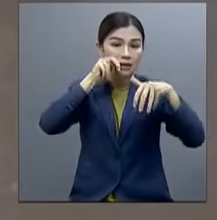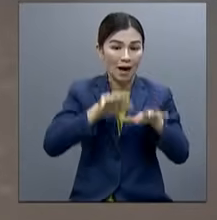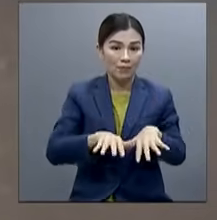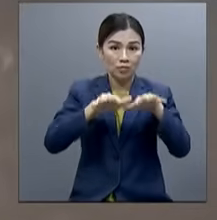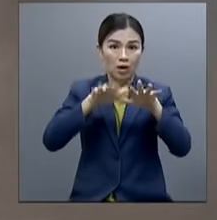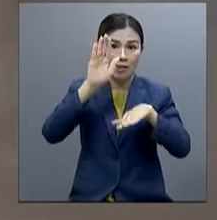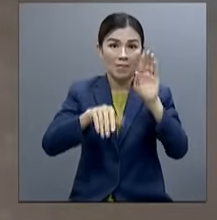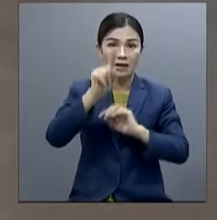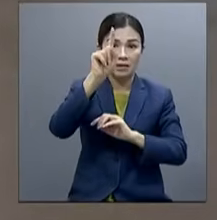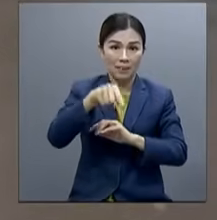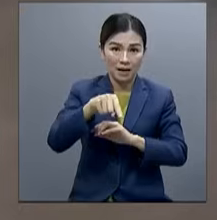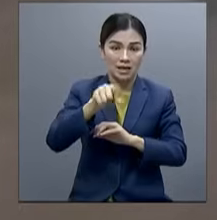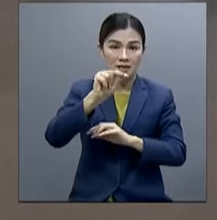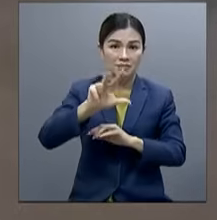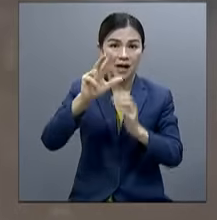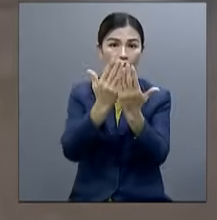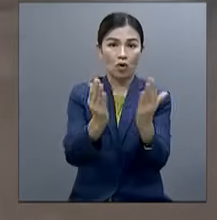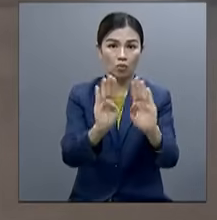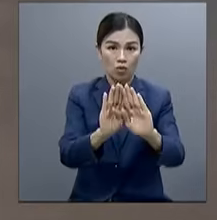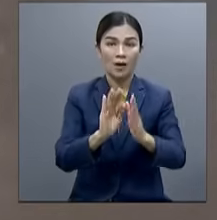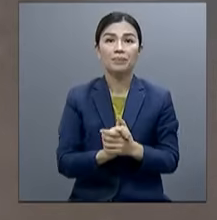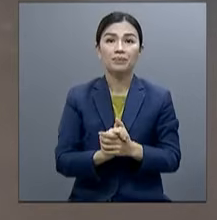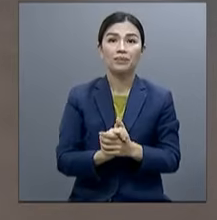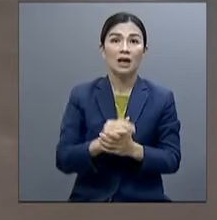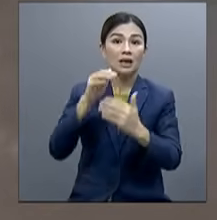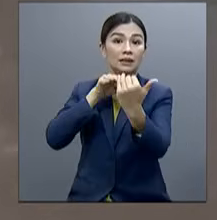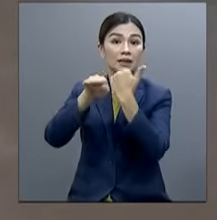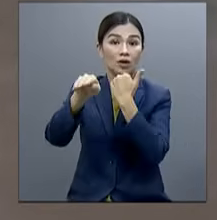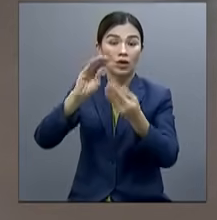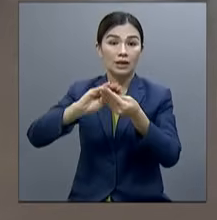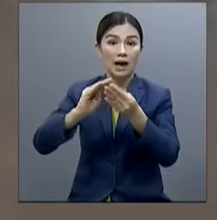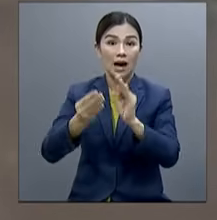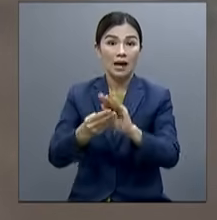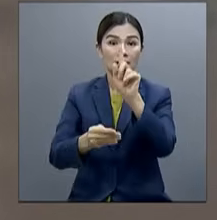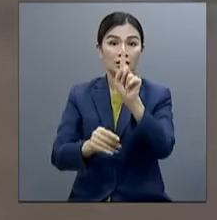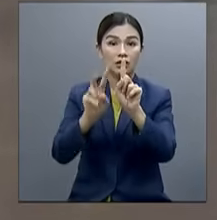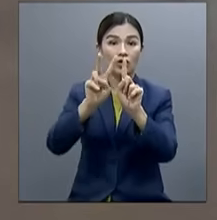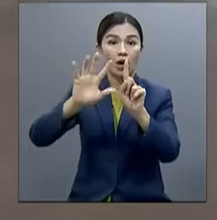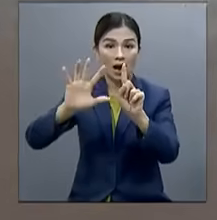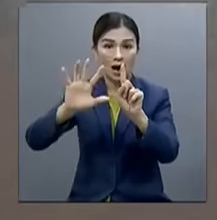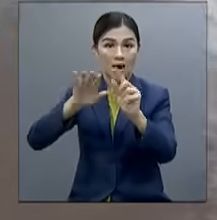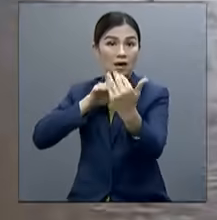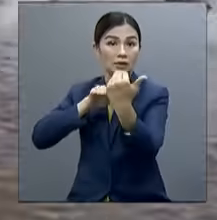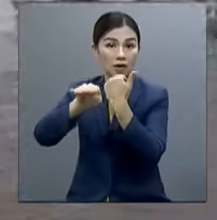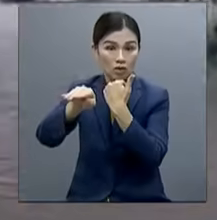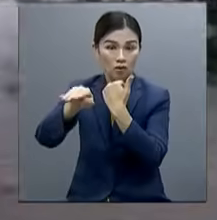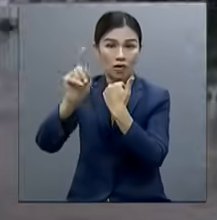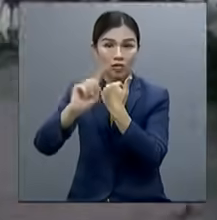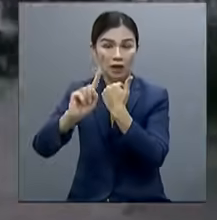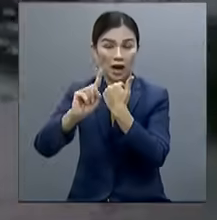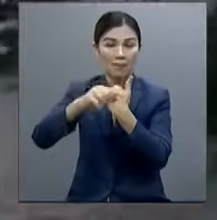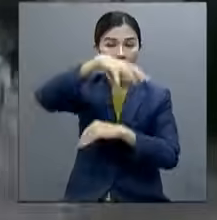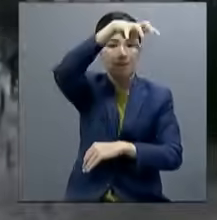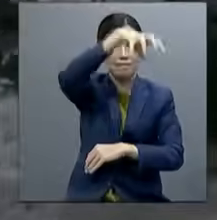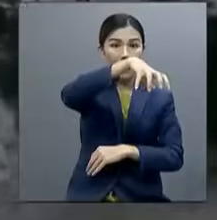าณ 1,023 ครัวเรือนค่ะและถนนทางหลวงหมายเลข125บริเวณจุดหน้าโบสถ์ตำบลป่